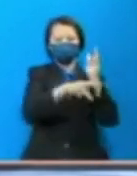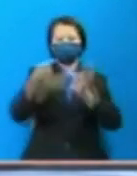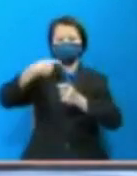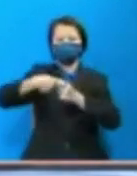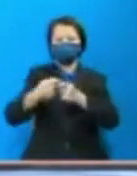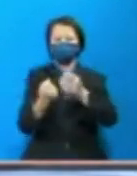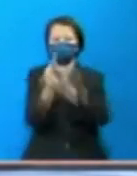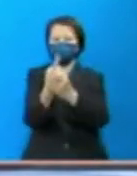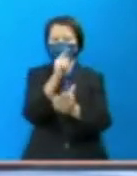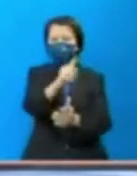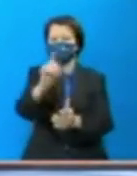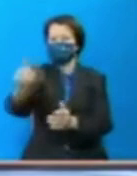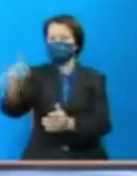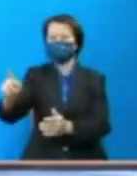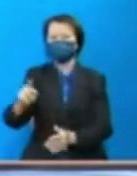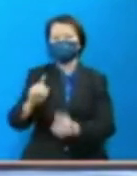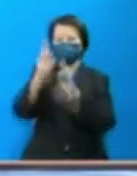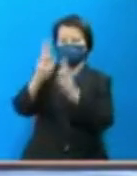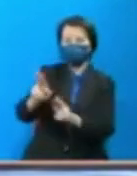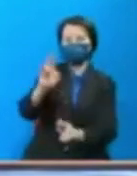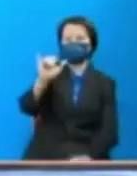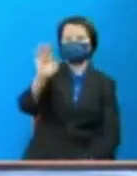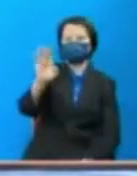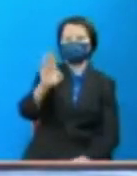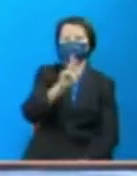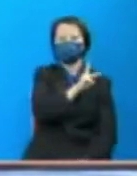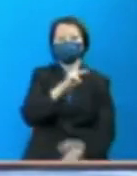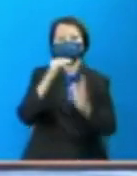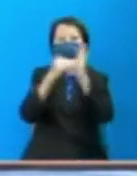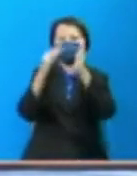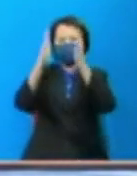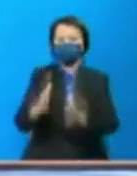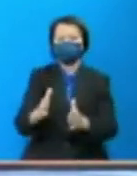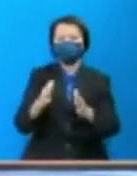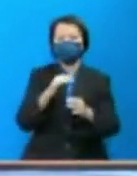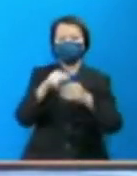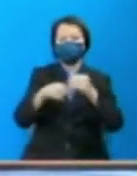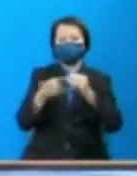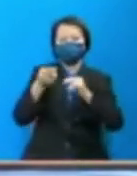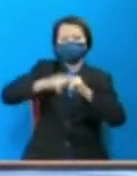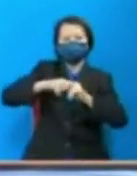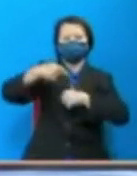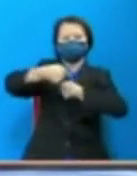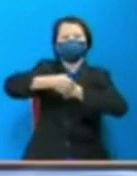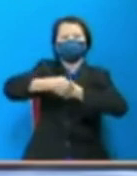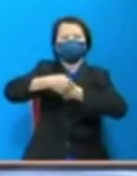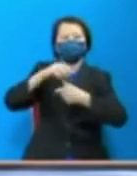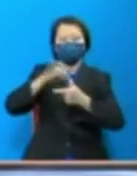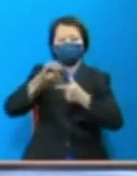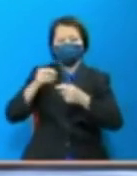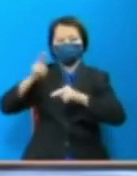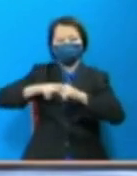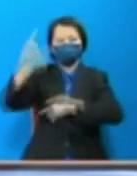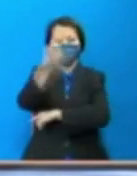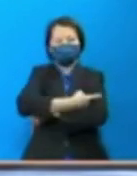dengan apa yang dibangkitkan oleh saya sel mati yang bawa Matta ketua pembangkang mengenai penambahan masuk atau penambahan